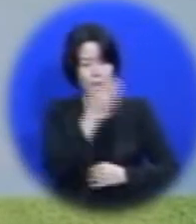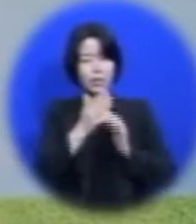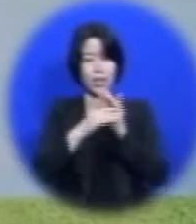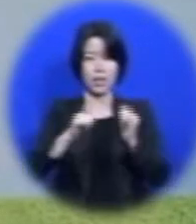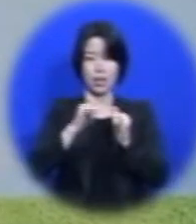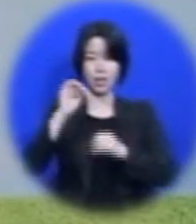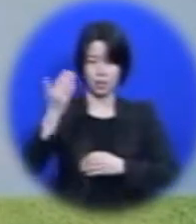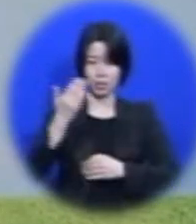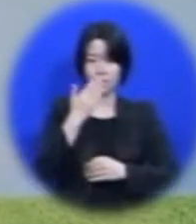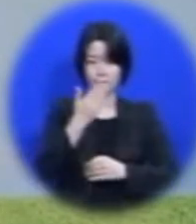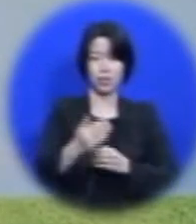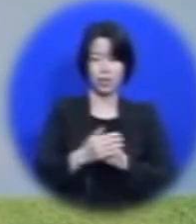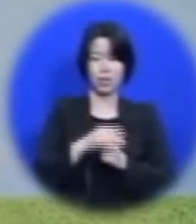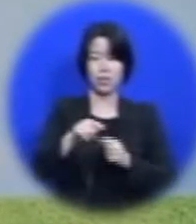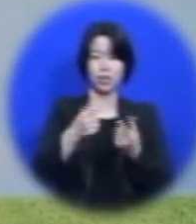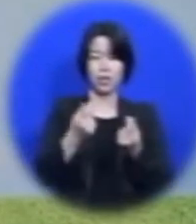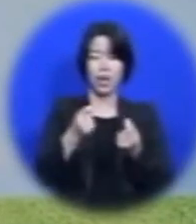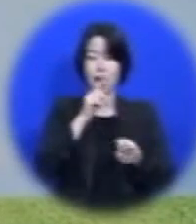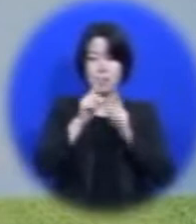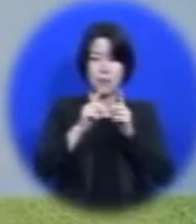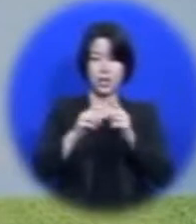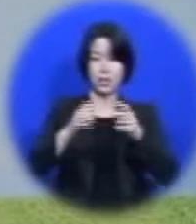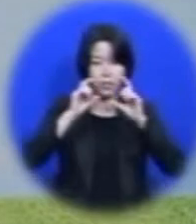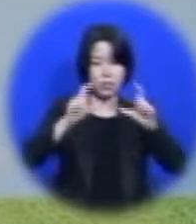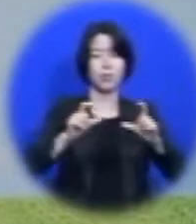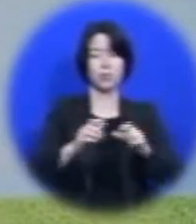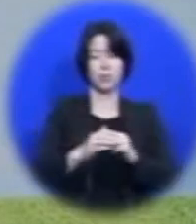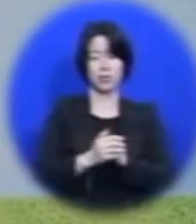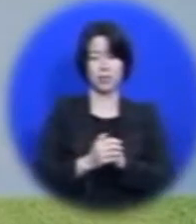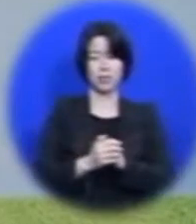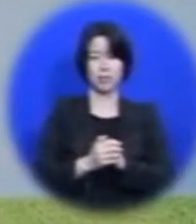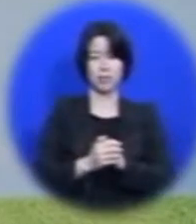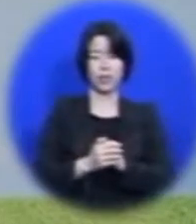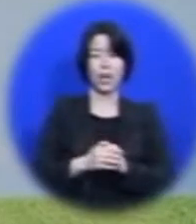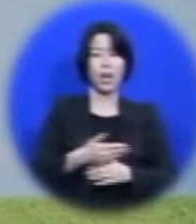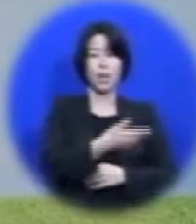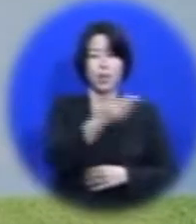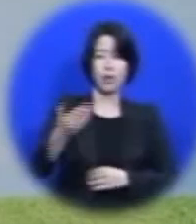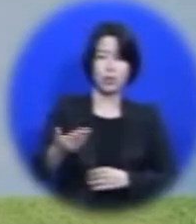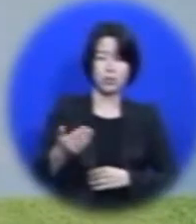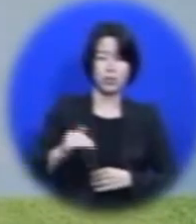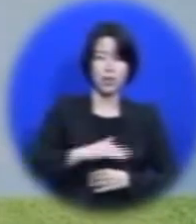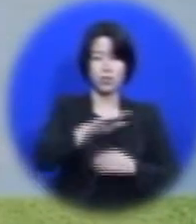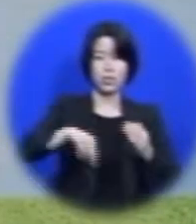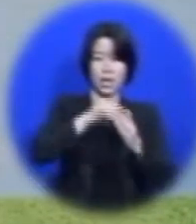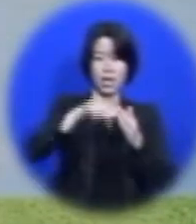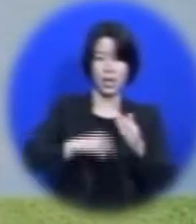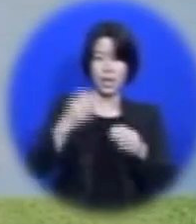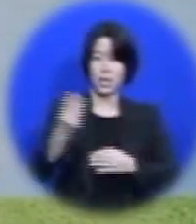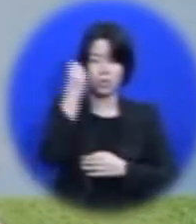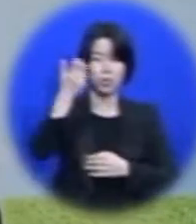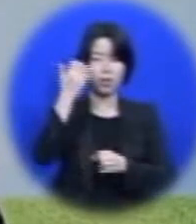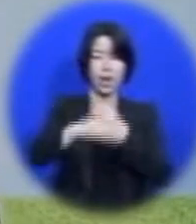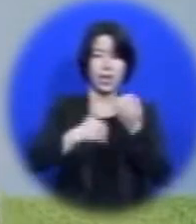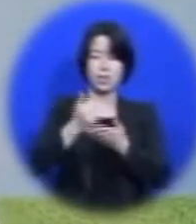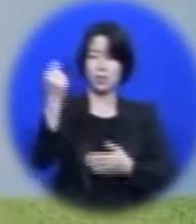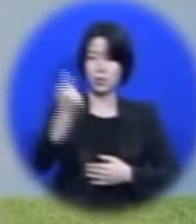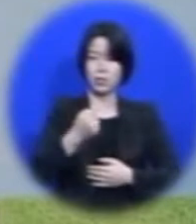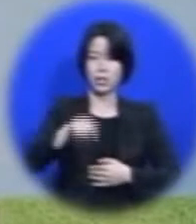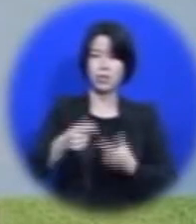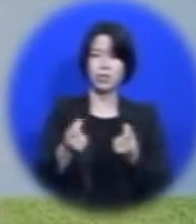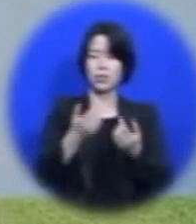되었다 라고 하는 하나님의 선포시잖아요. 그러므로 여러분, 우리 안에 성령 하나님이 오신 것이 그렇게